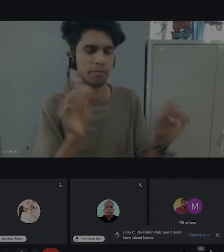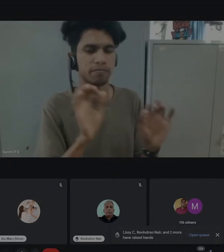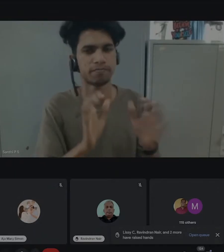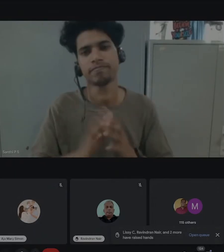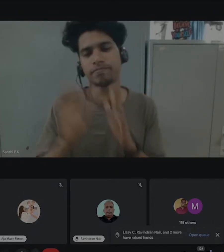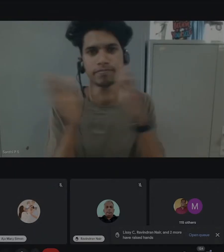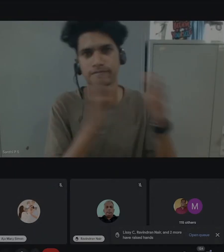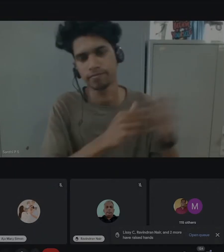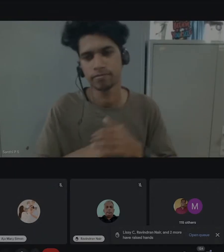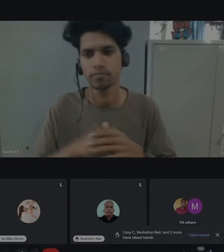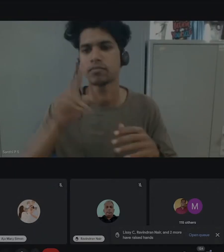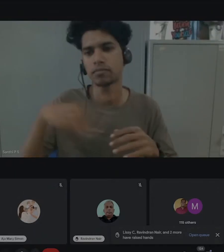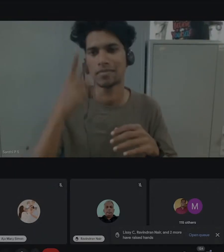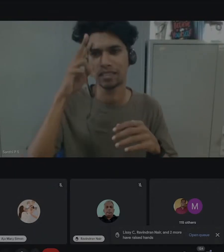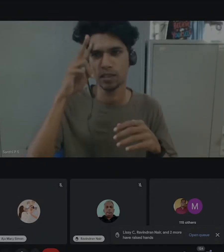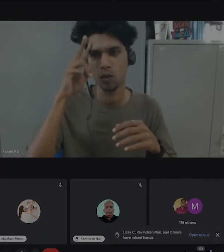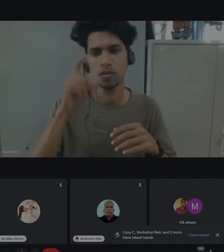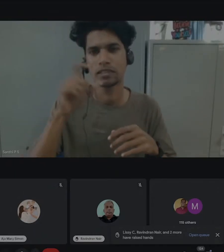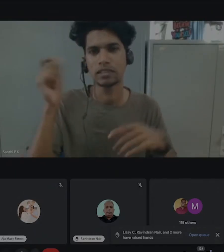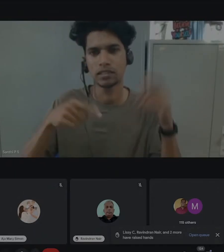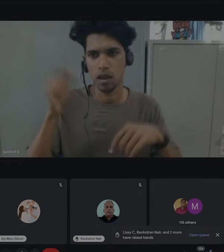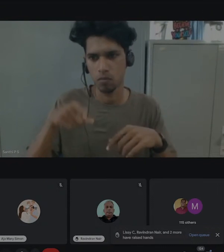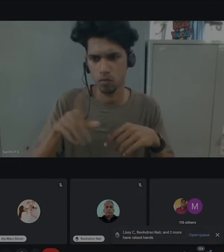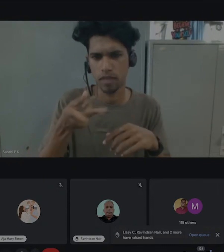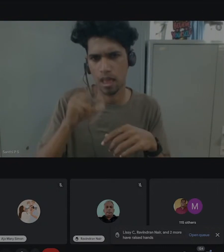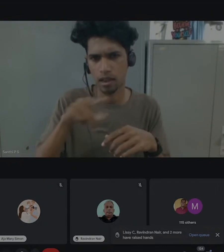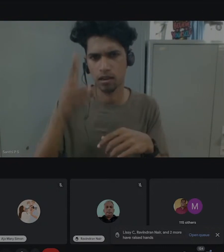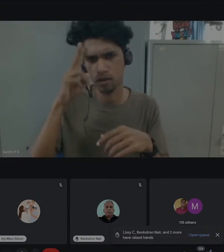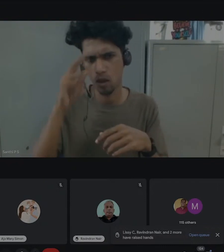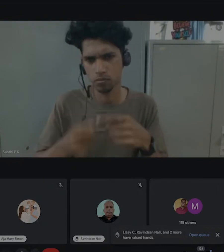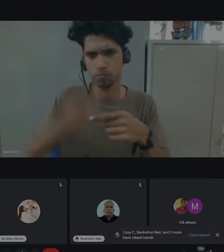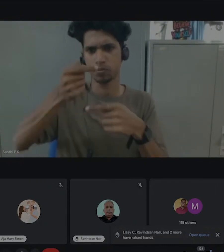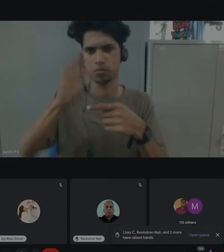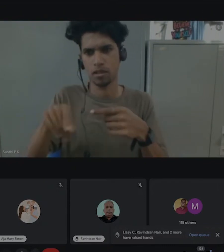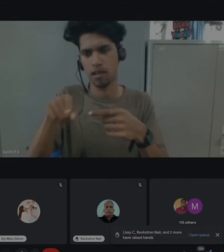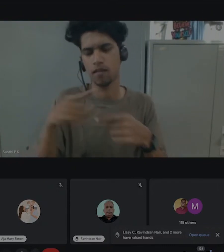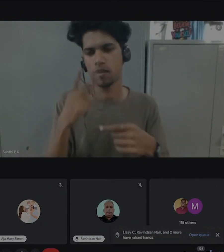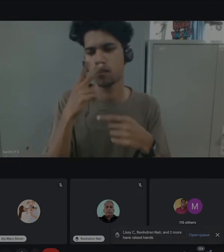അടുത്ത ചോദ്യത്തിലേക്ക് പോവുകയാണ്. നമുക്ക് ചാറ്റ് ബോക്സിൽ ഒരു ചോദ്യം വന്നിട്ടുണ്ട്.